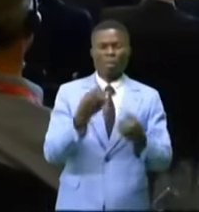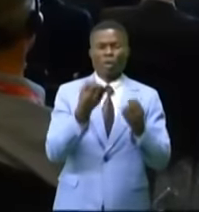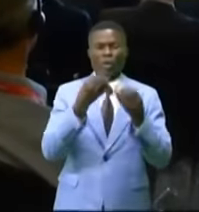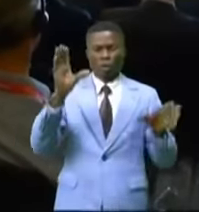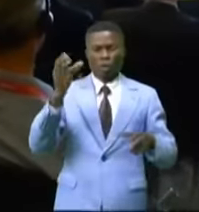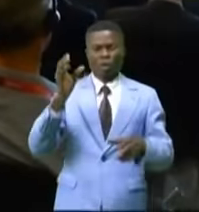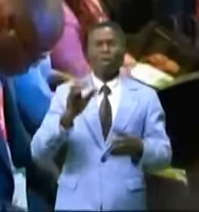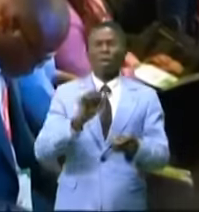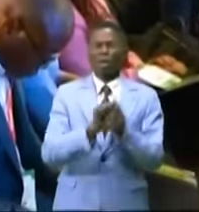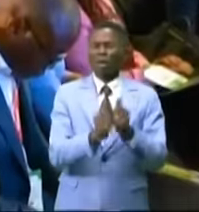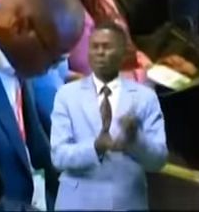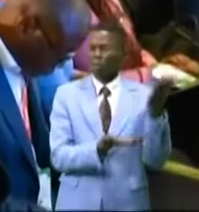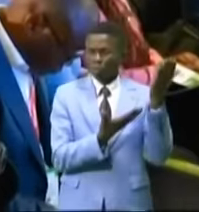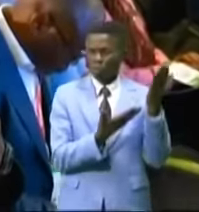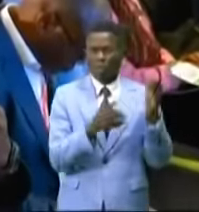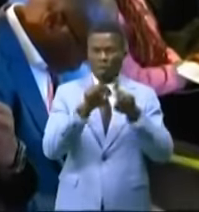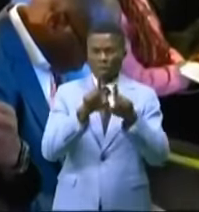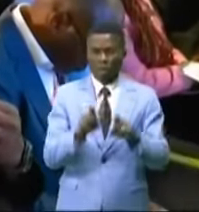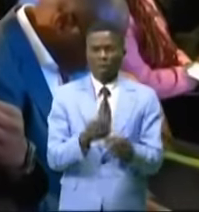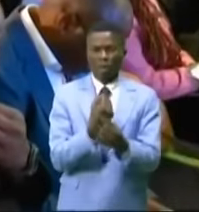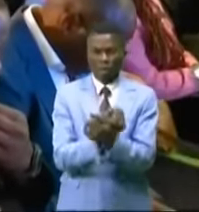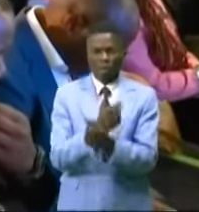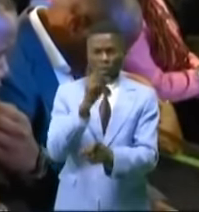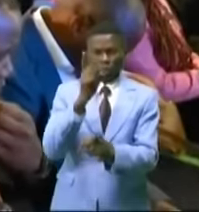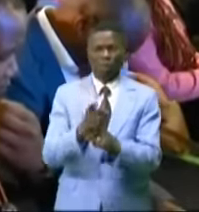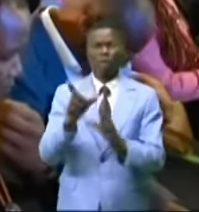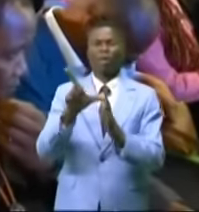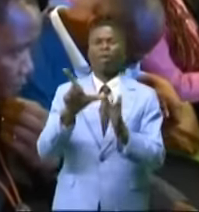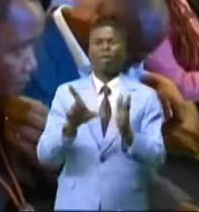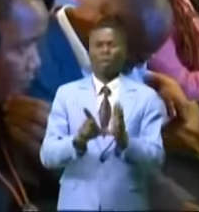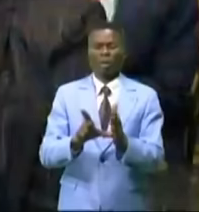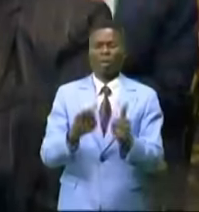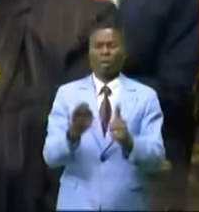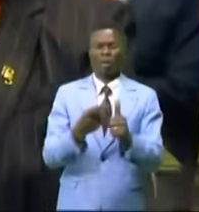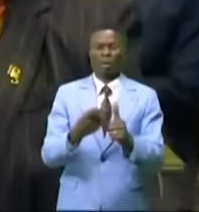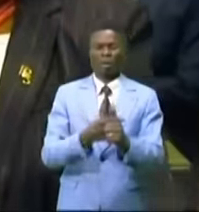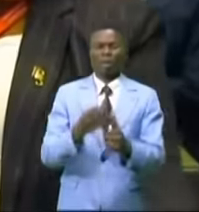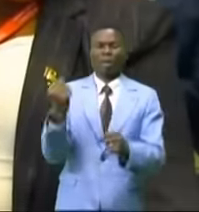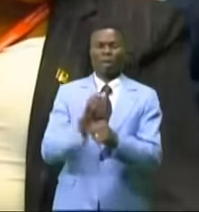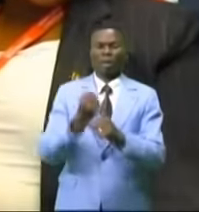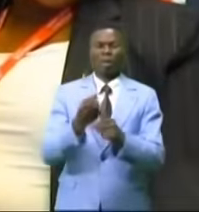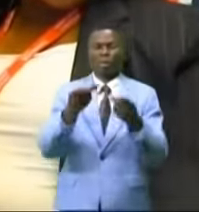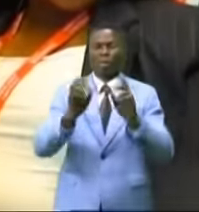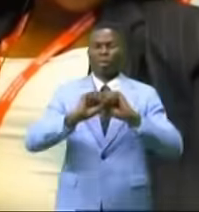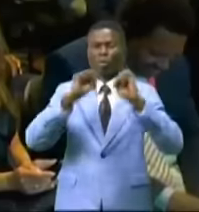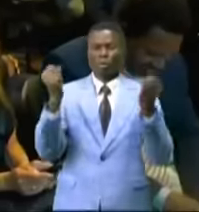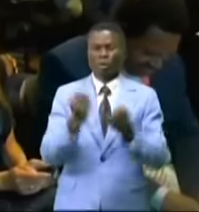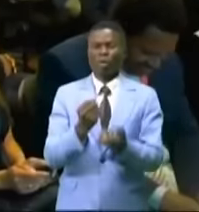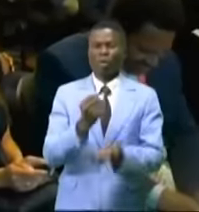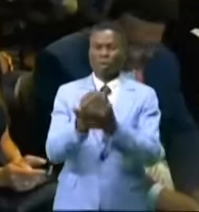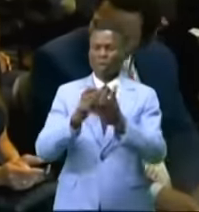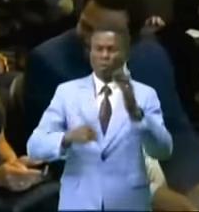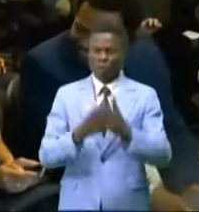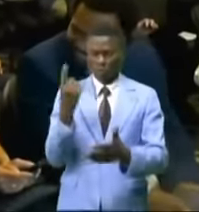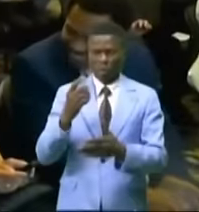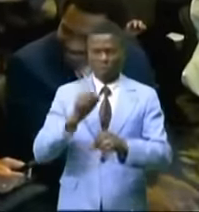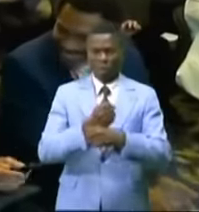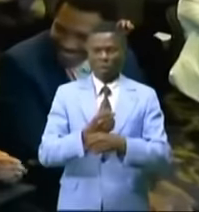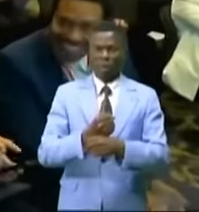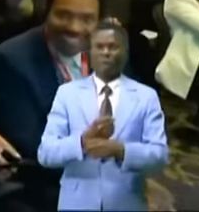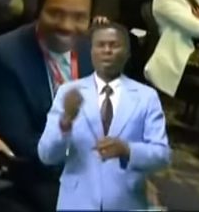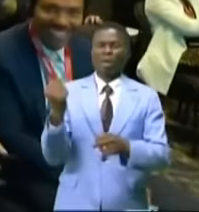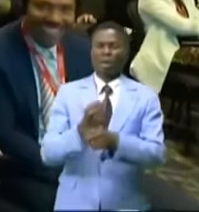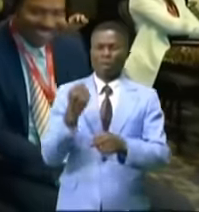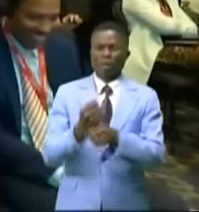d'affaires florissantes. Ainsi, le respect strict de lois, notamment celle de la sous-traitance, favoriserait directement la création de la classe